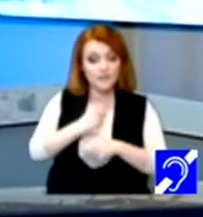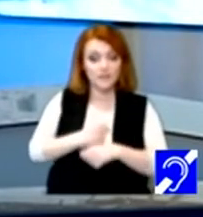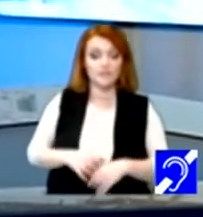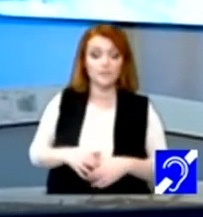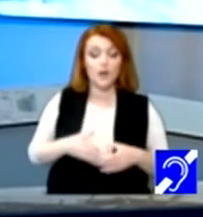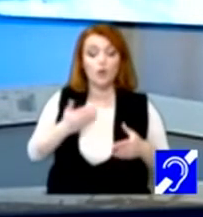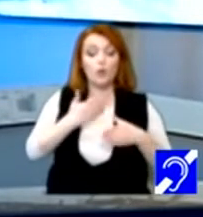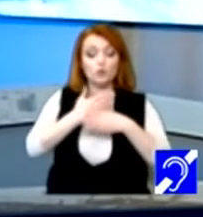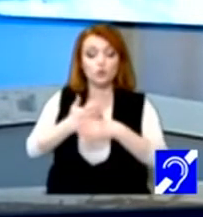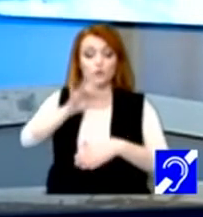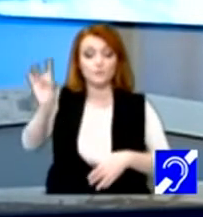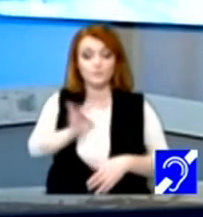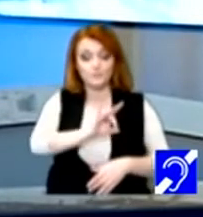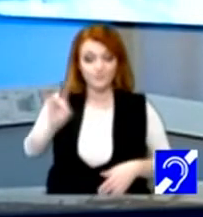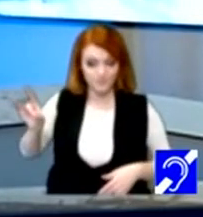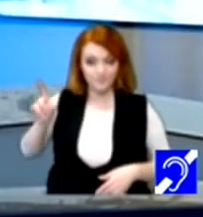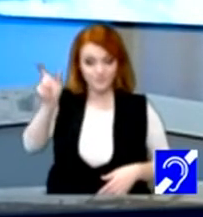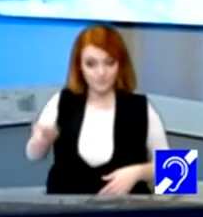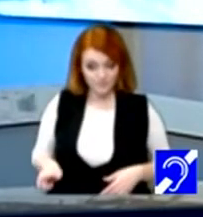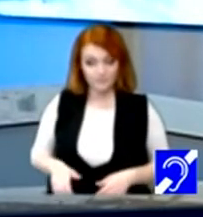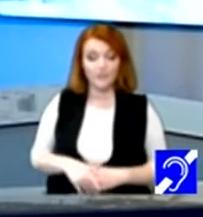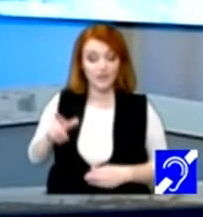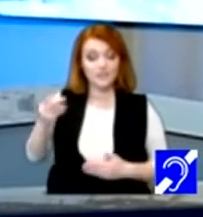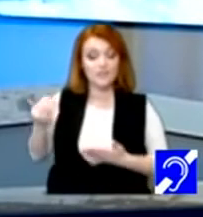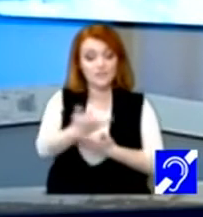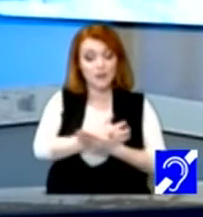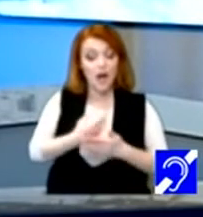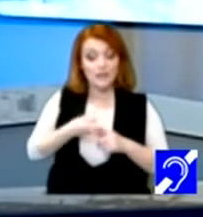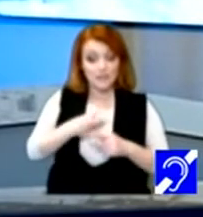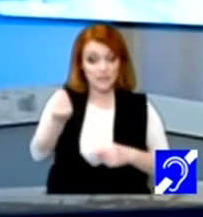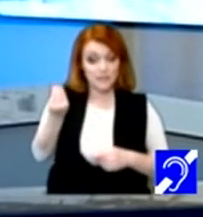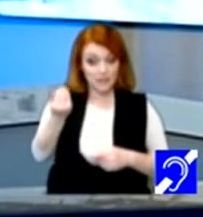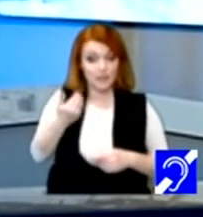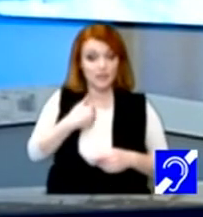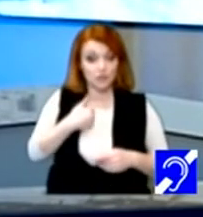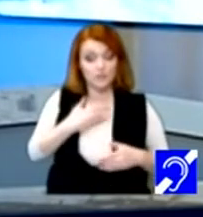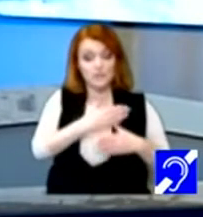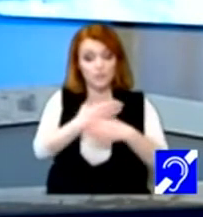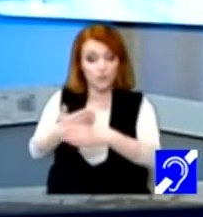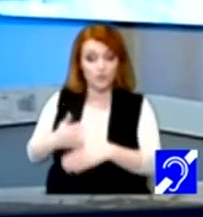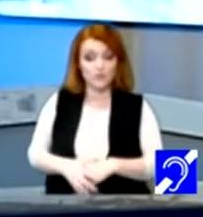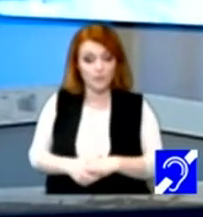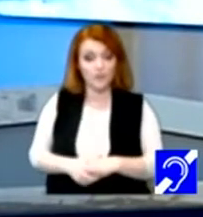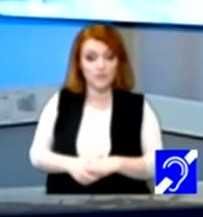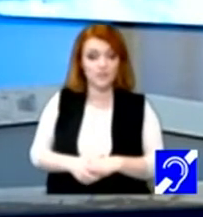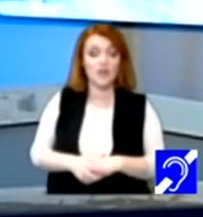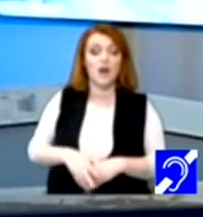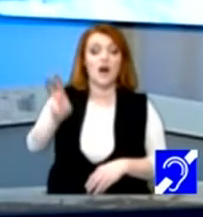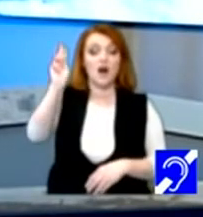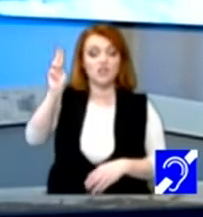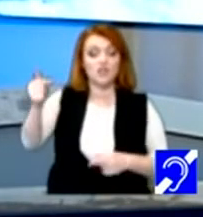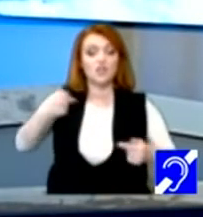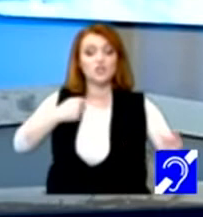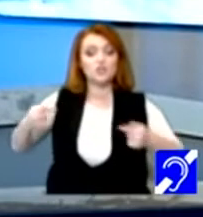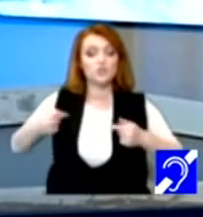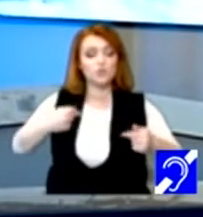Mitropoliei Basarabiei, iar banii adunați vor fi donați Centrului de Îngrijiri Paliative la Domiciliu, Hospice Angelus, pentru a ajuta pe cei care